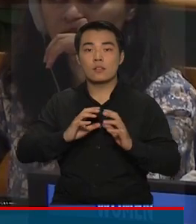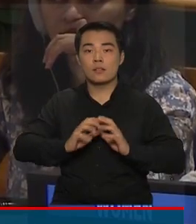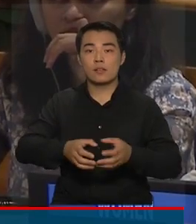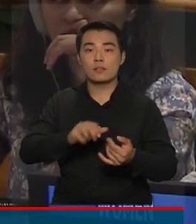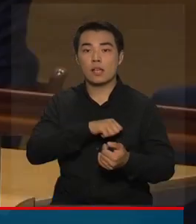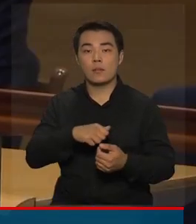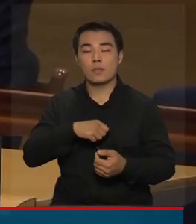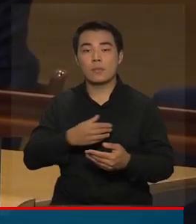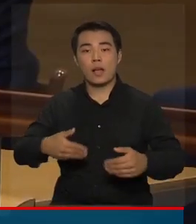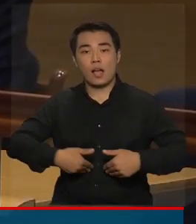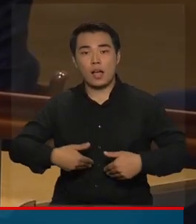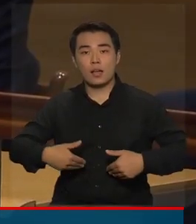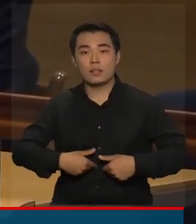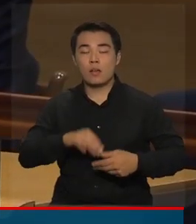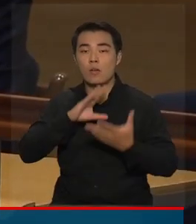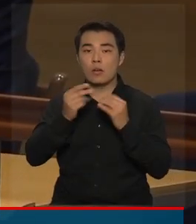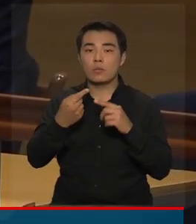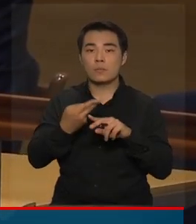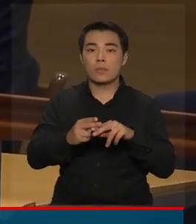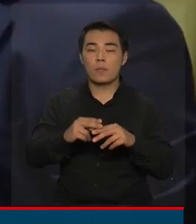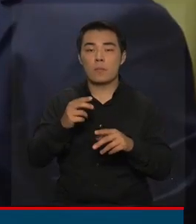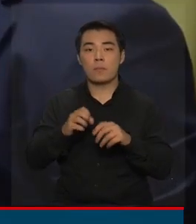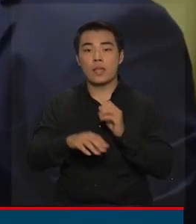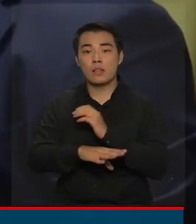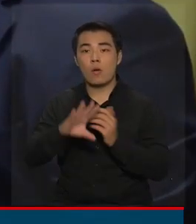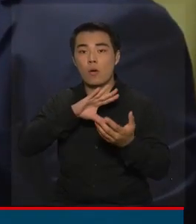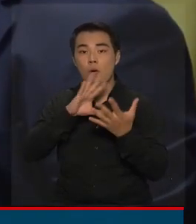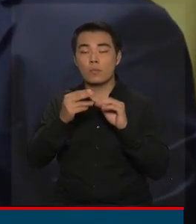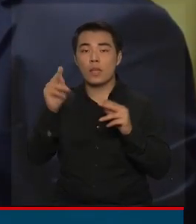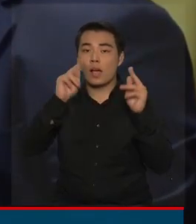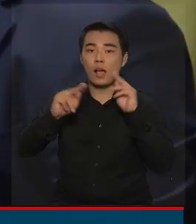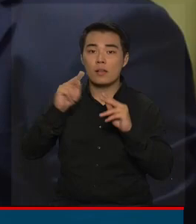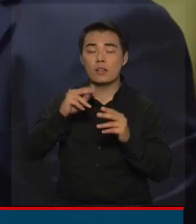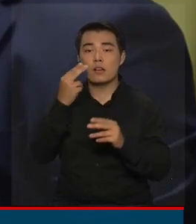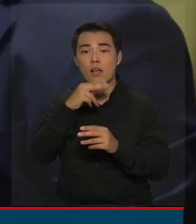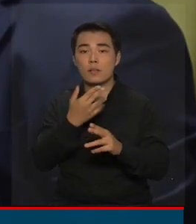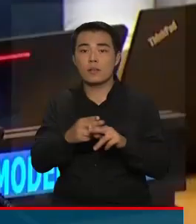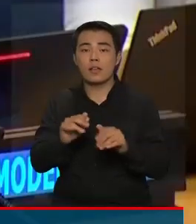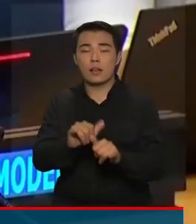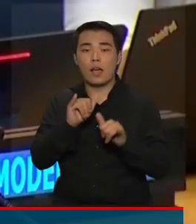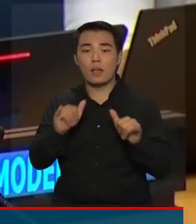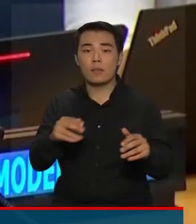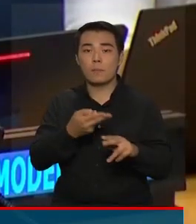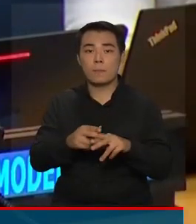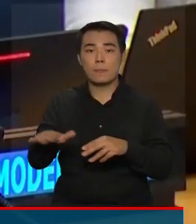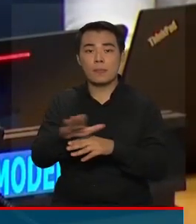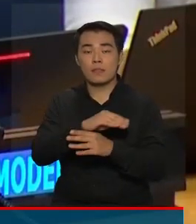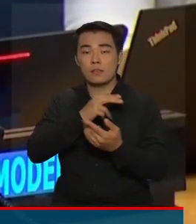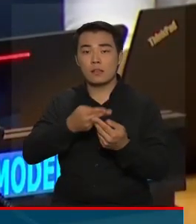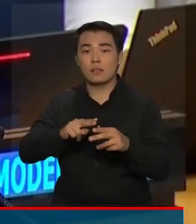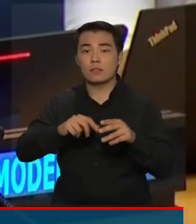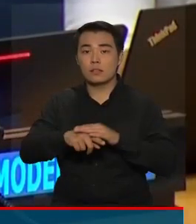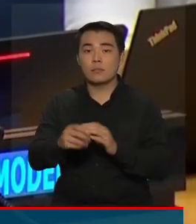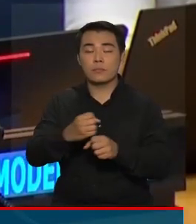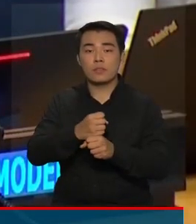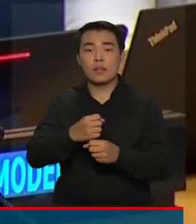жайлаған аштық, кедейлікпен күрес, денсаулық пен жайлы тұрмыс сапалы білім, индустрияландыру мен әлеуметтік теңсіздіктерді жою секілді мәселелер